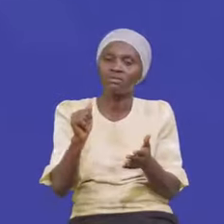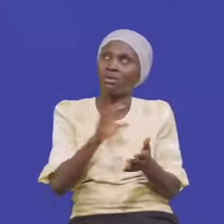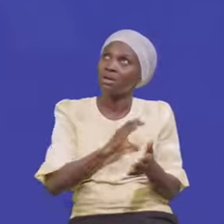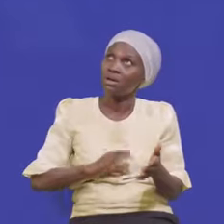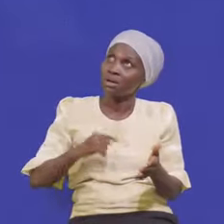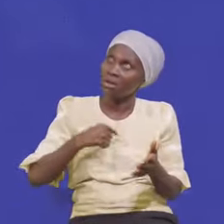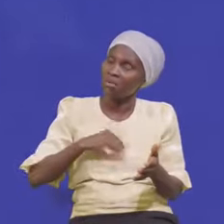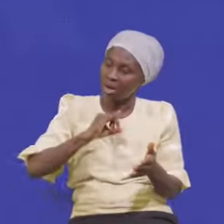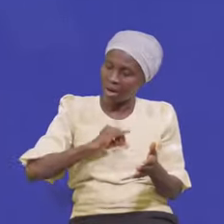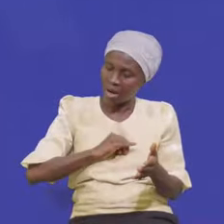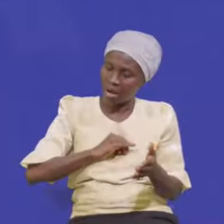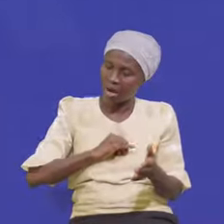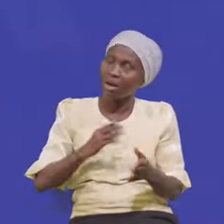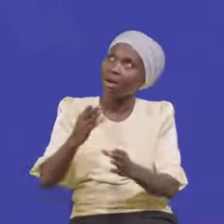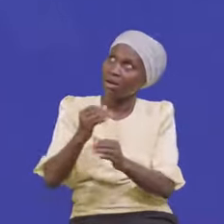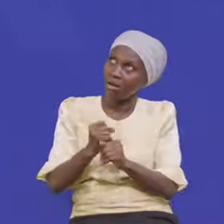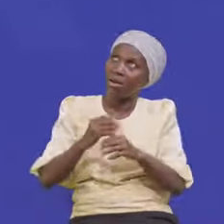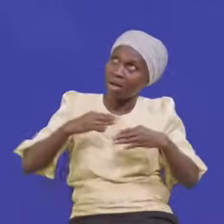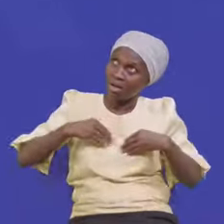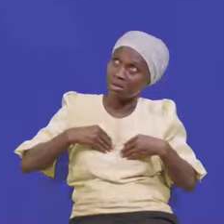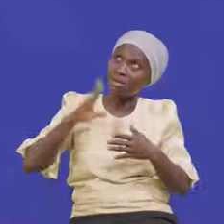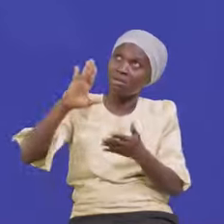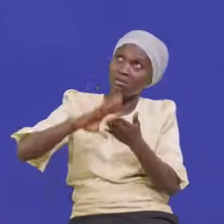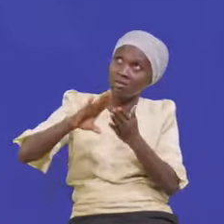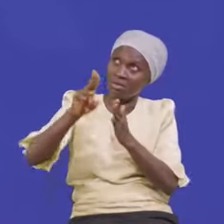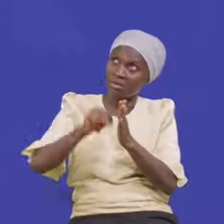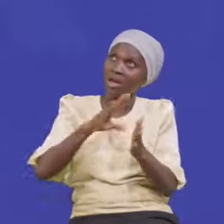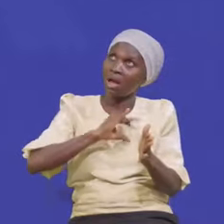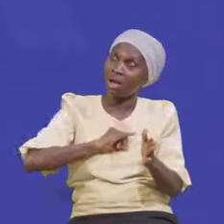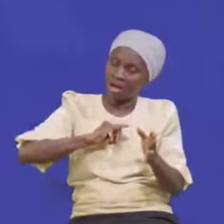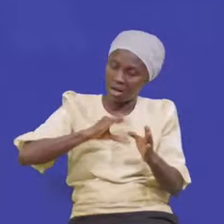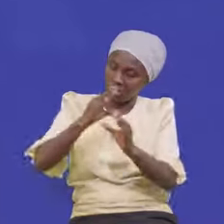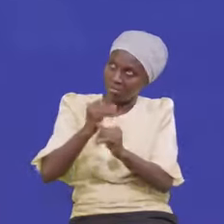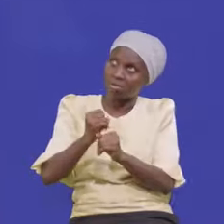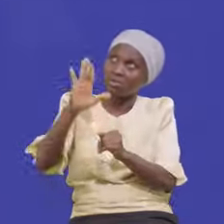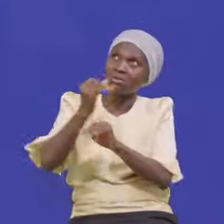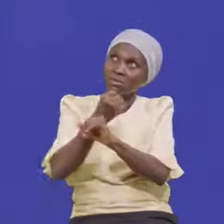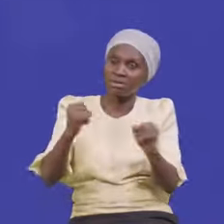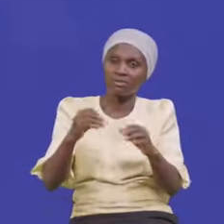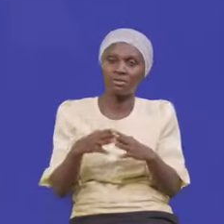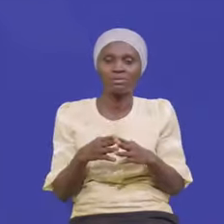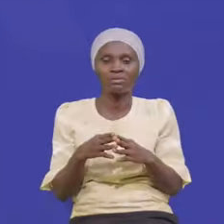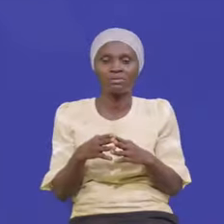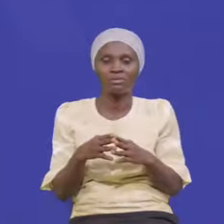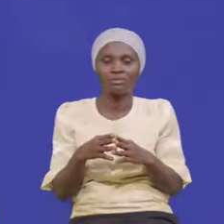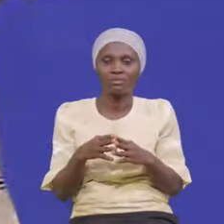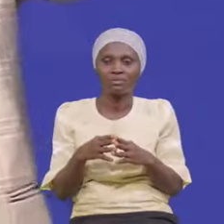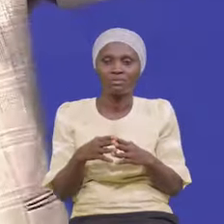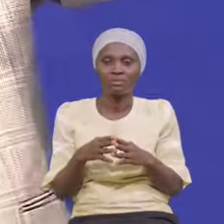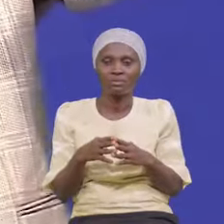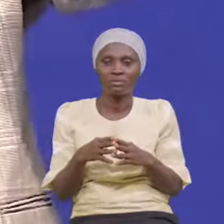I take your forgiveness. I take your salvation. క్రీస్తు మీ యొక్క క్షమాపణ, మీ రక్షణ నేను స్వీకరిస్తున్నాను.